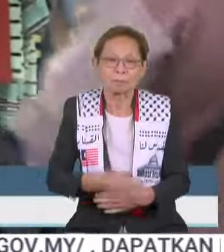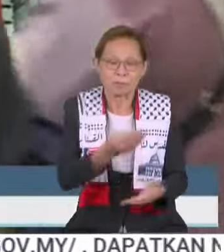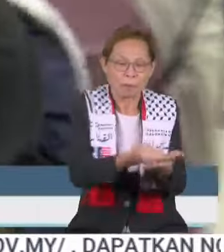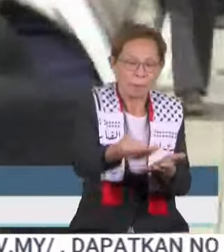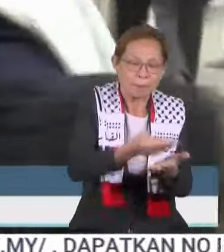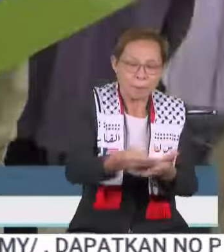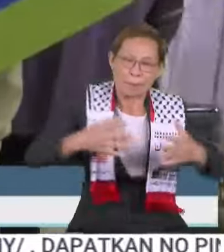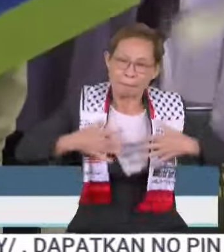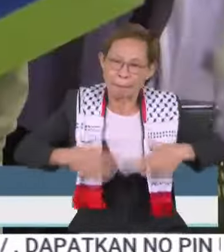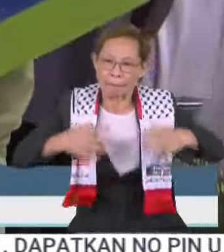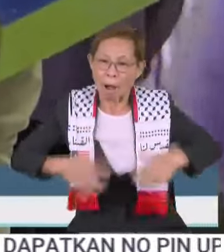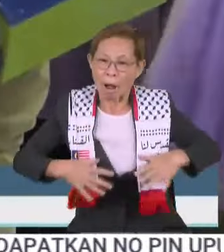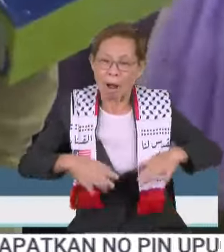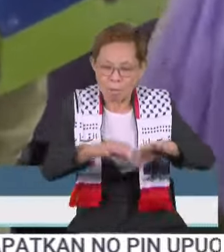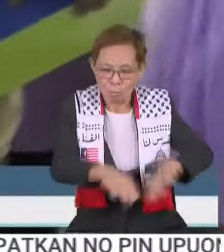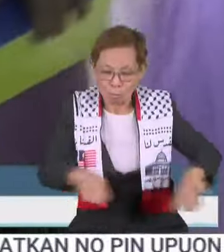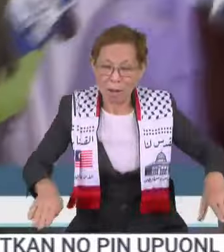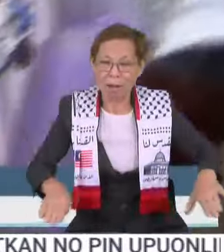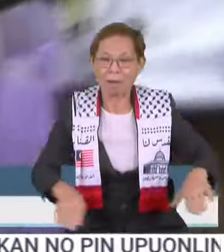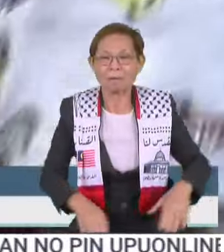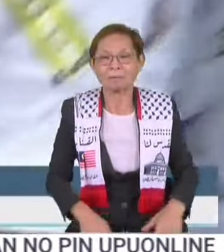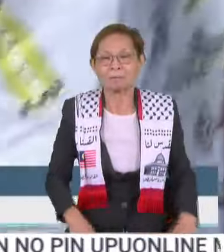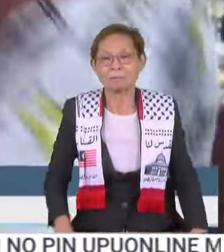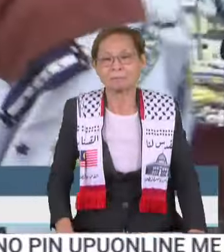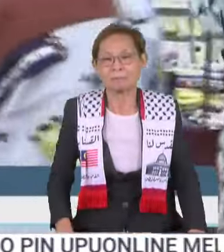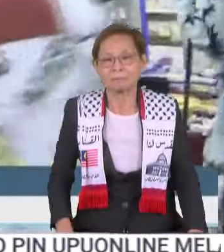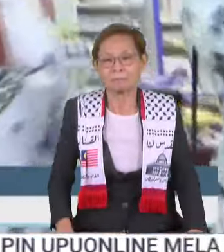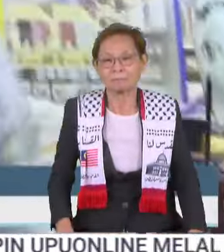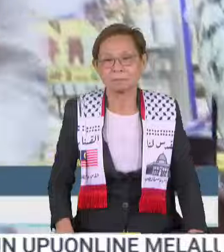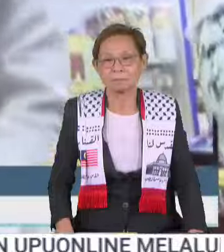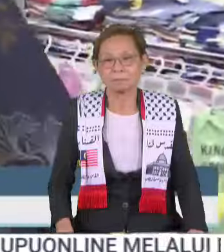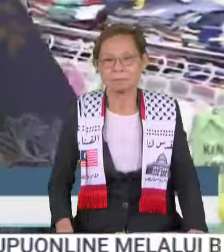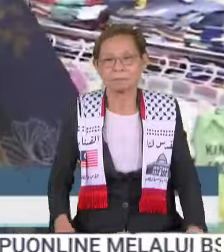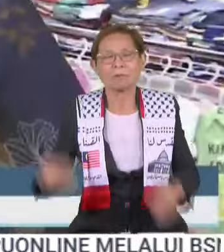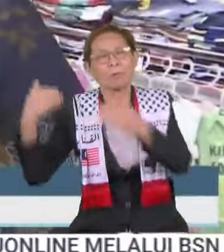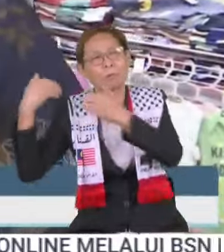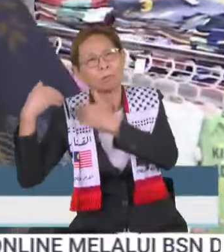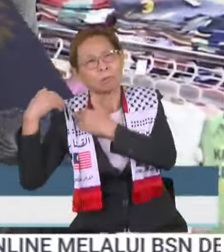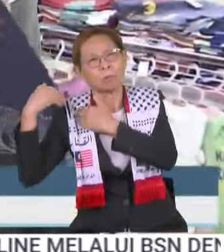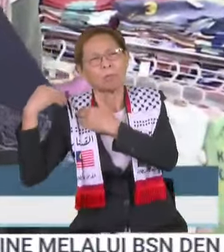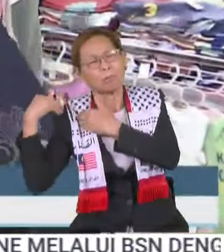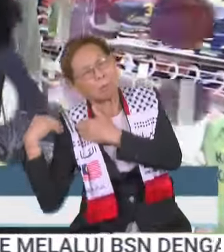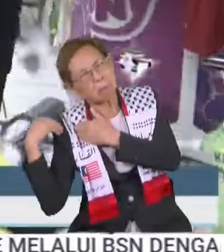baju raya budak supaya ringan beban yang orang yang kurang mampu.